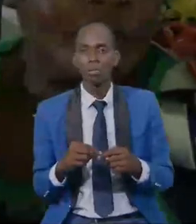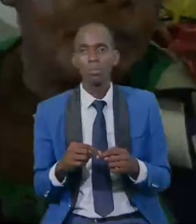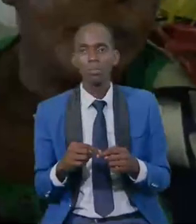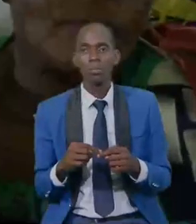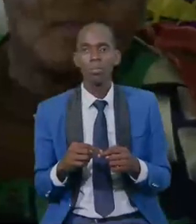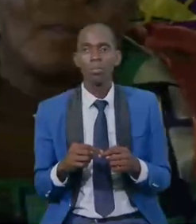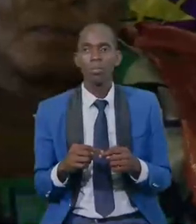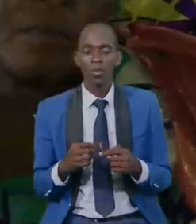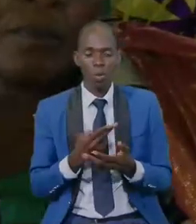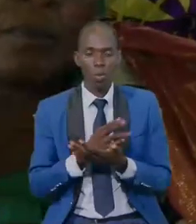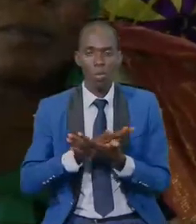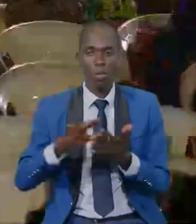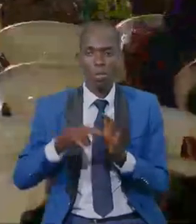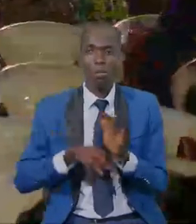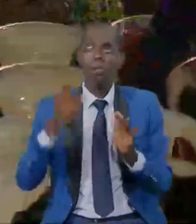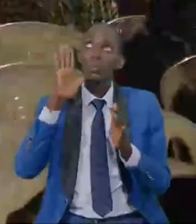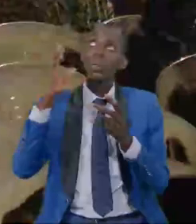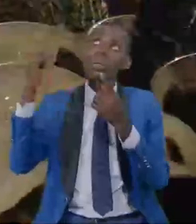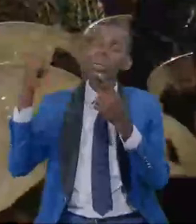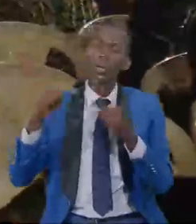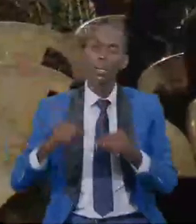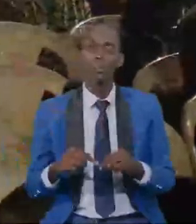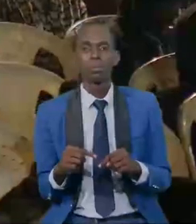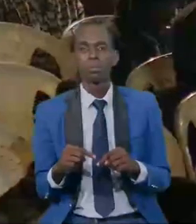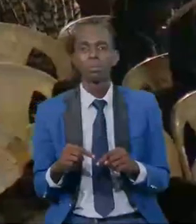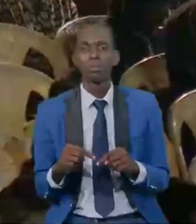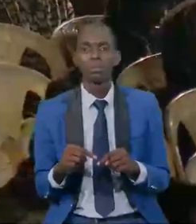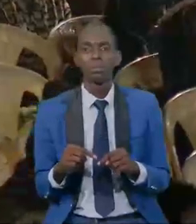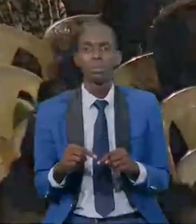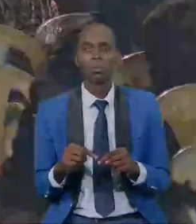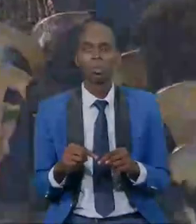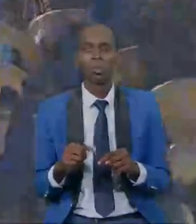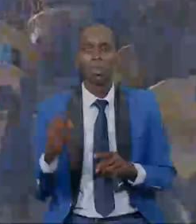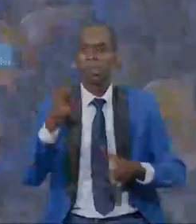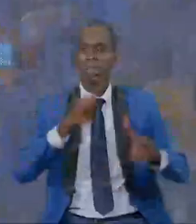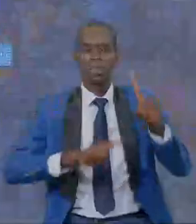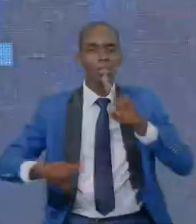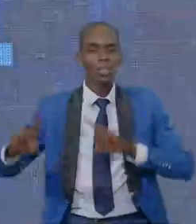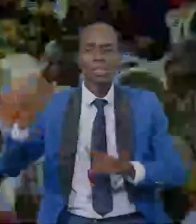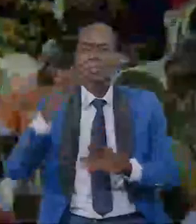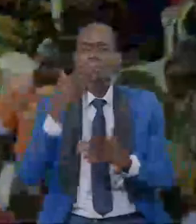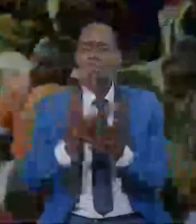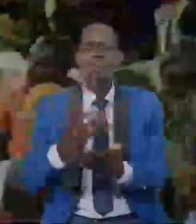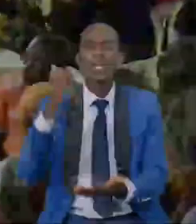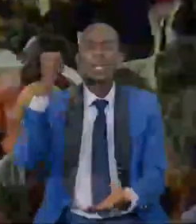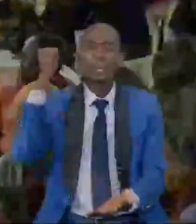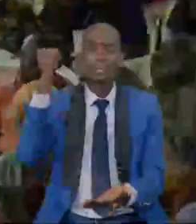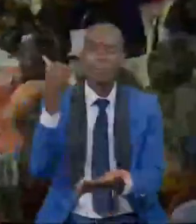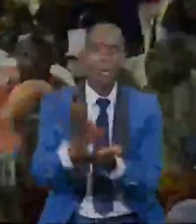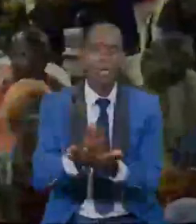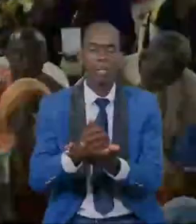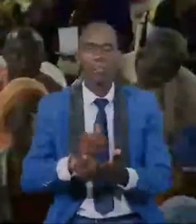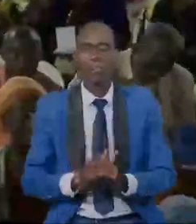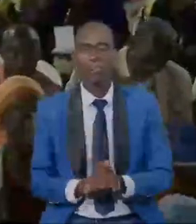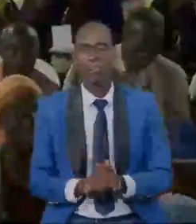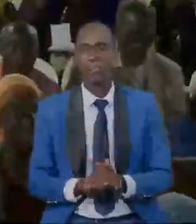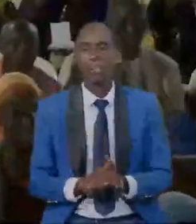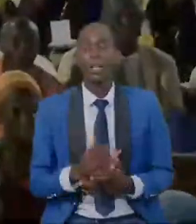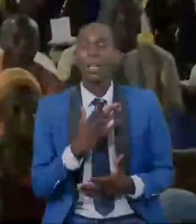viendra. La sainteté viendra. Donnez-moi un bon amen. And it